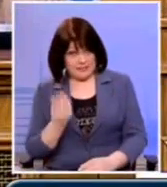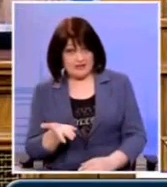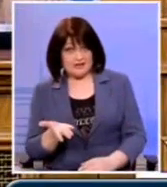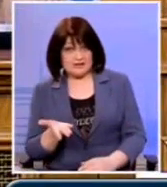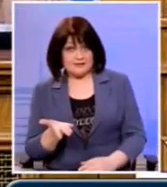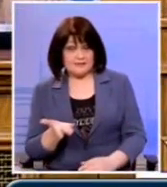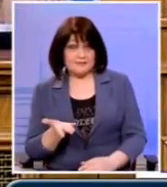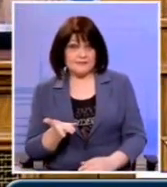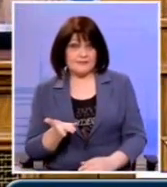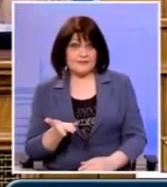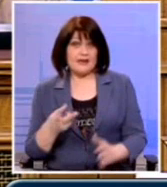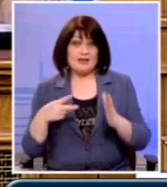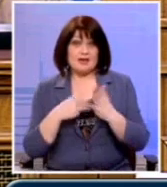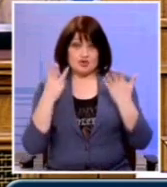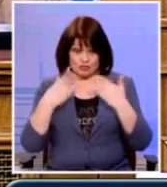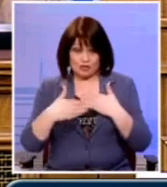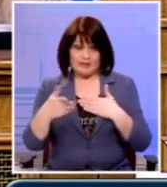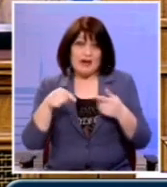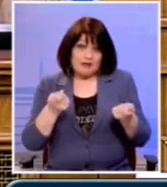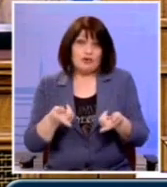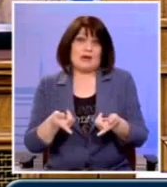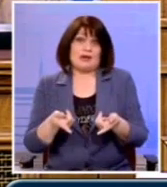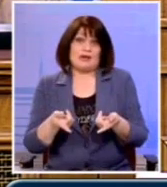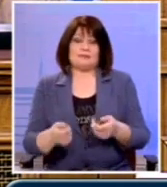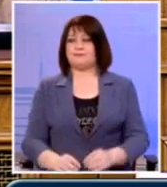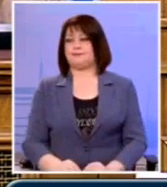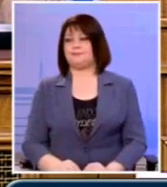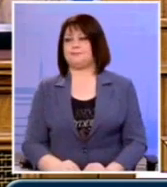Ακριβώς αυτό δεν έγινε μετά το 2008. Τώρα,